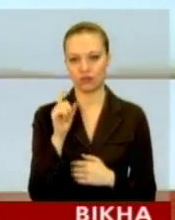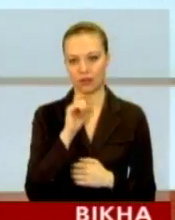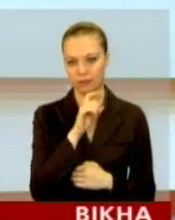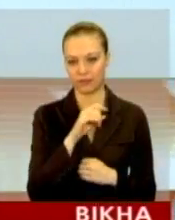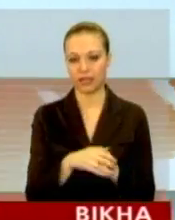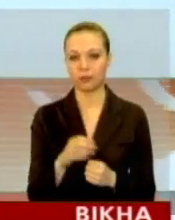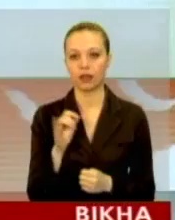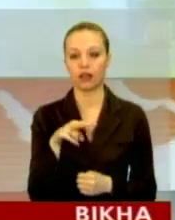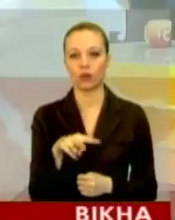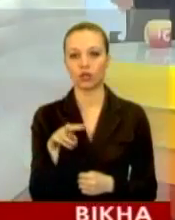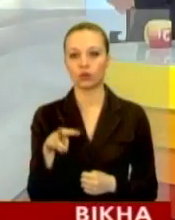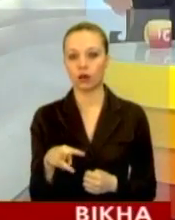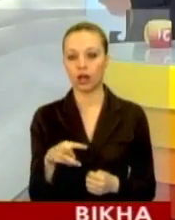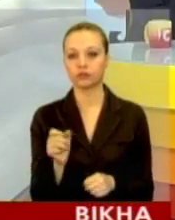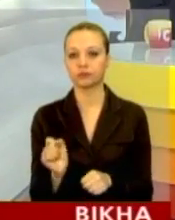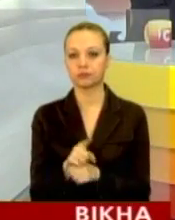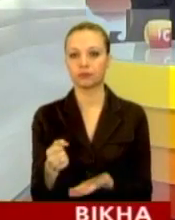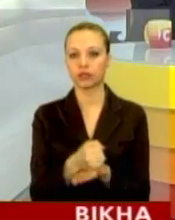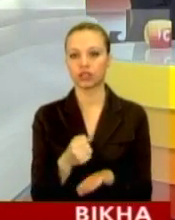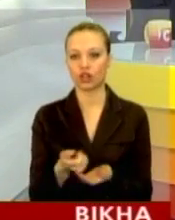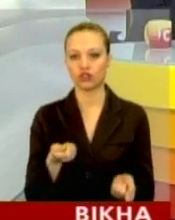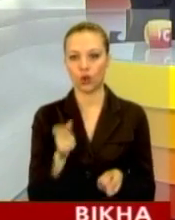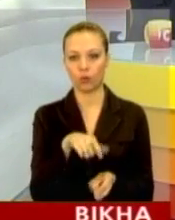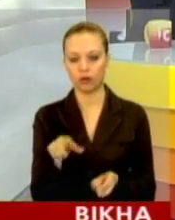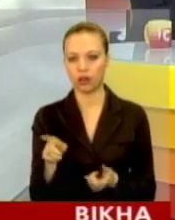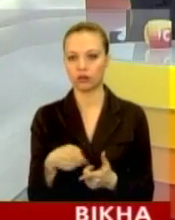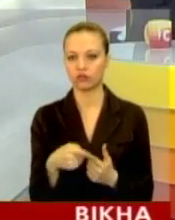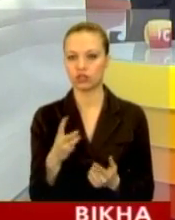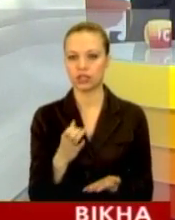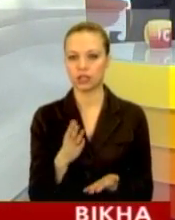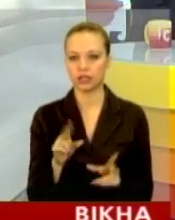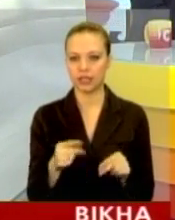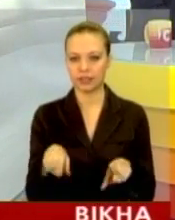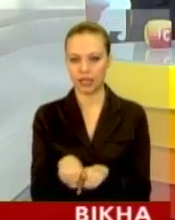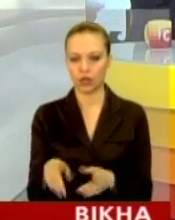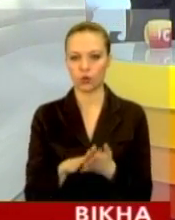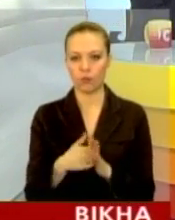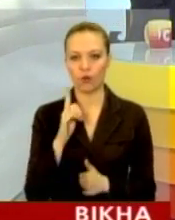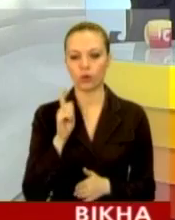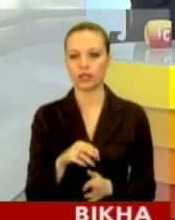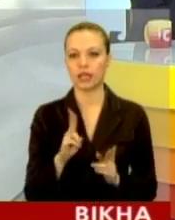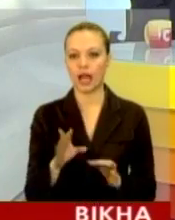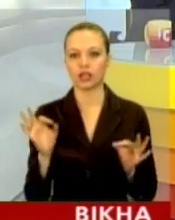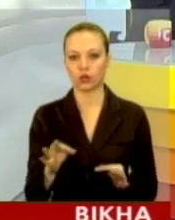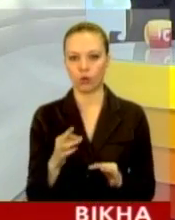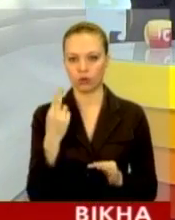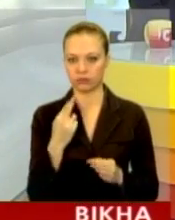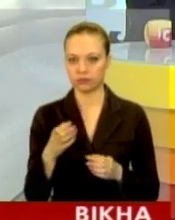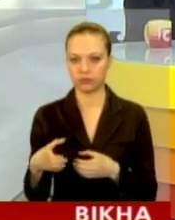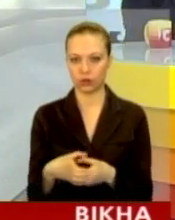південь. Отже, Леоніде Макаровичу, призначення губернаторів. Чи не здається вам, що саме в цих умовах Україна як ніколи